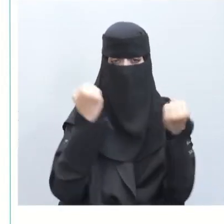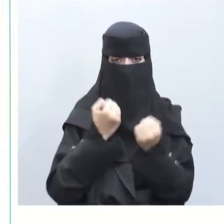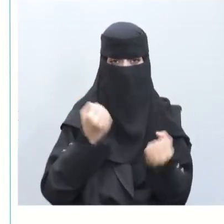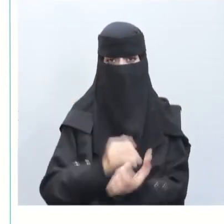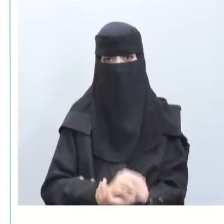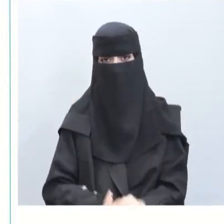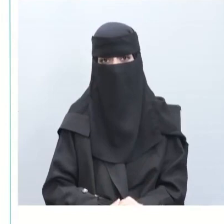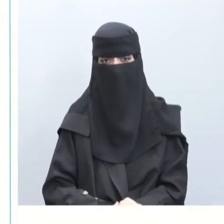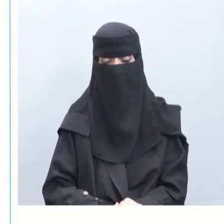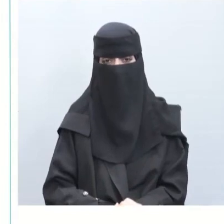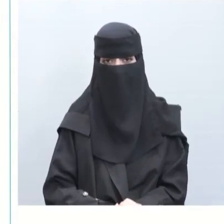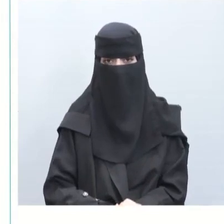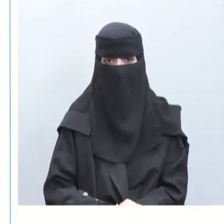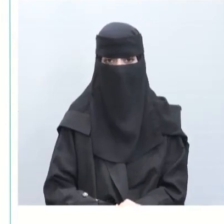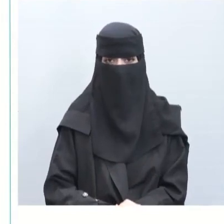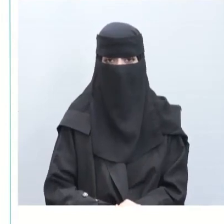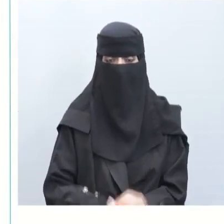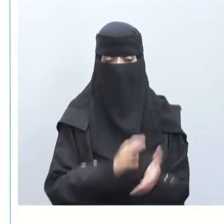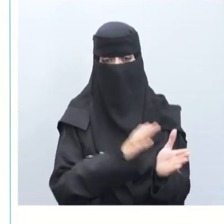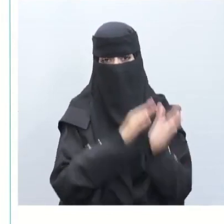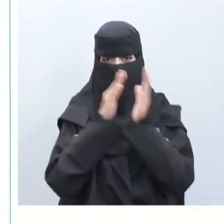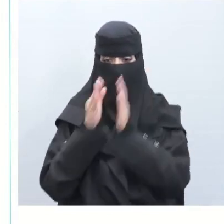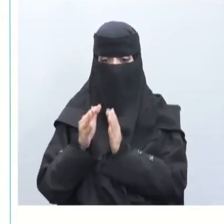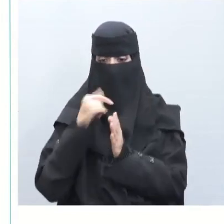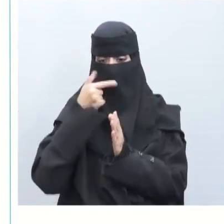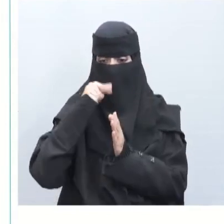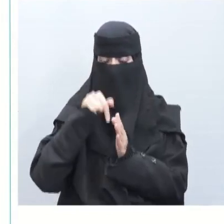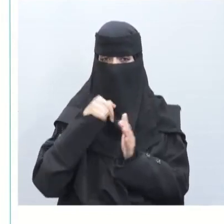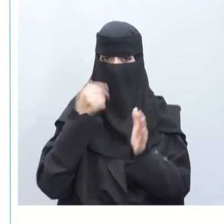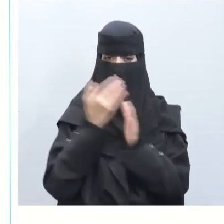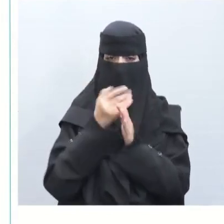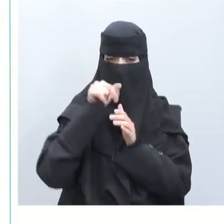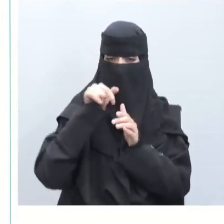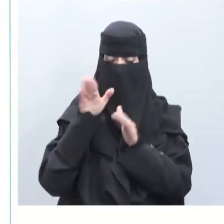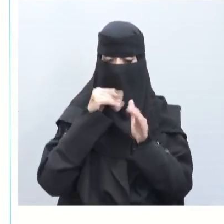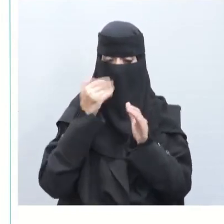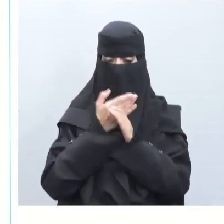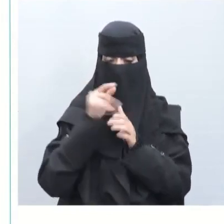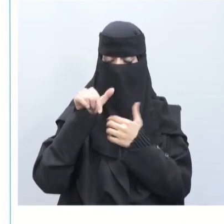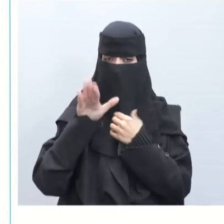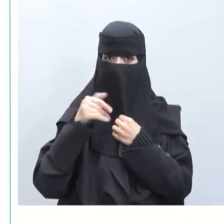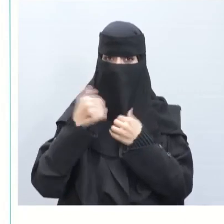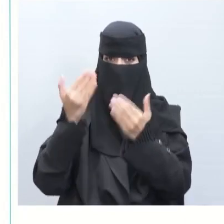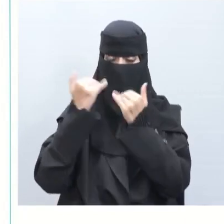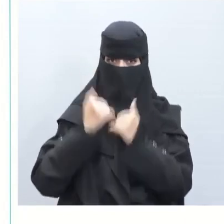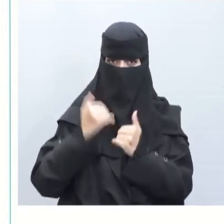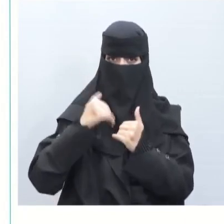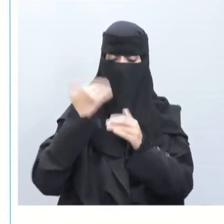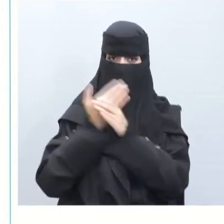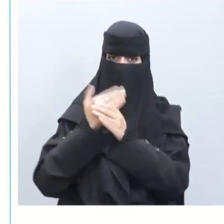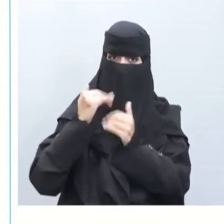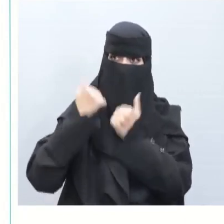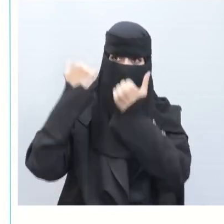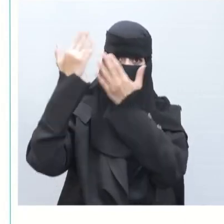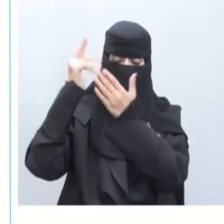النشاط ننتقل باذن الله الى الى مناقشه العوامل الداخليه والخارجيه وهو الهدف الثاني الذي التي تؤثر على